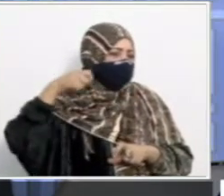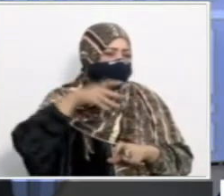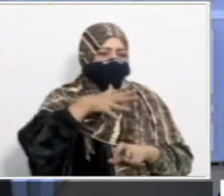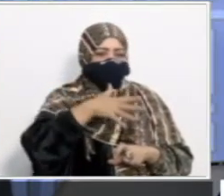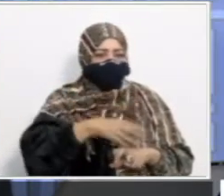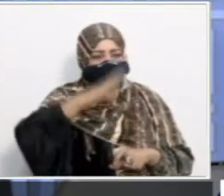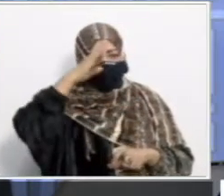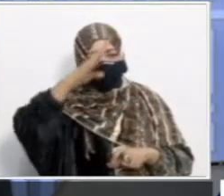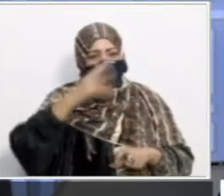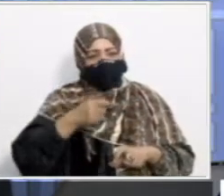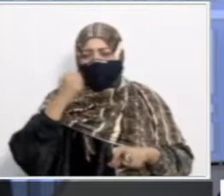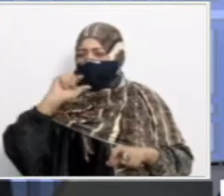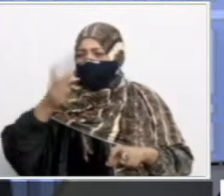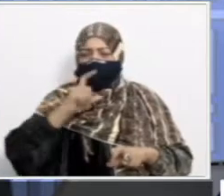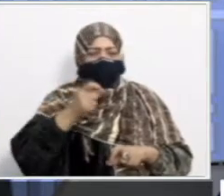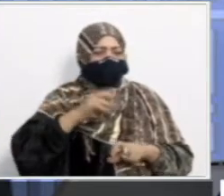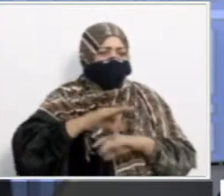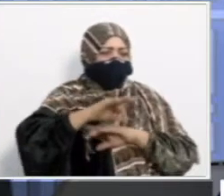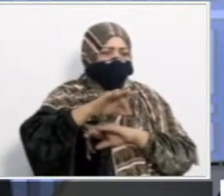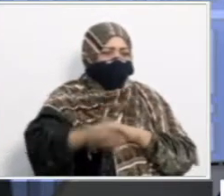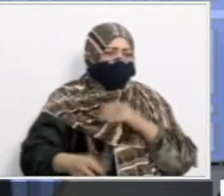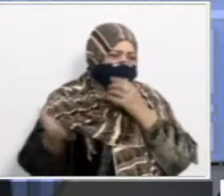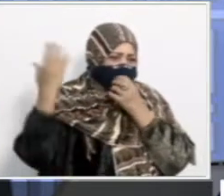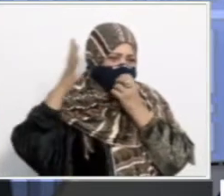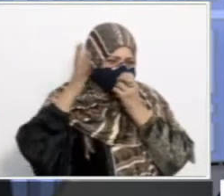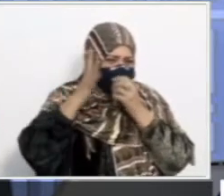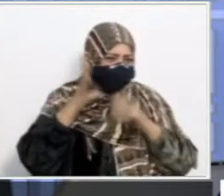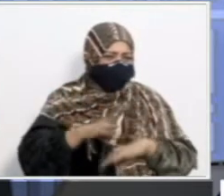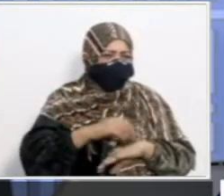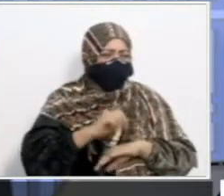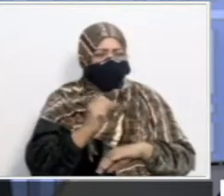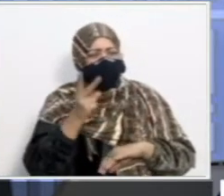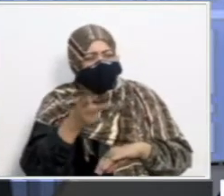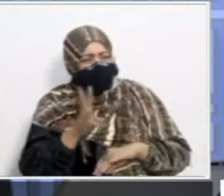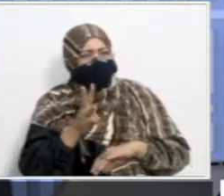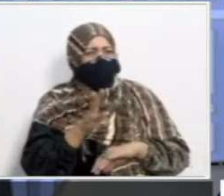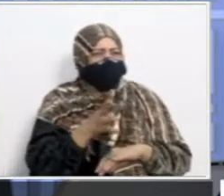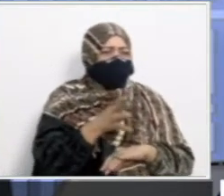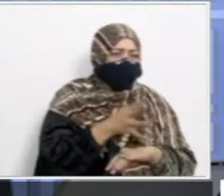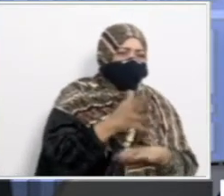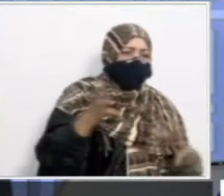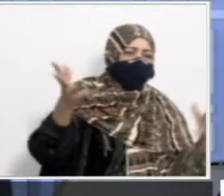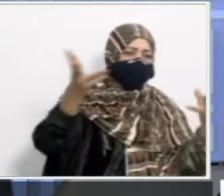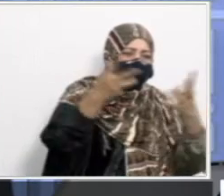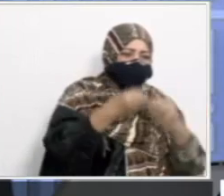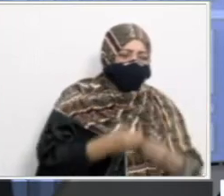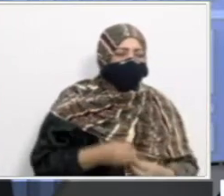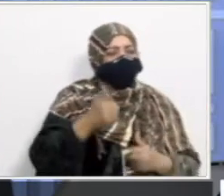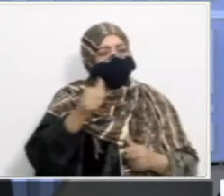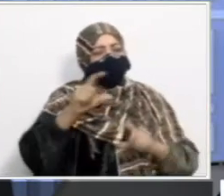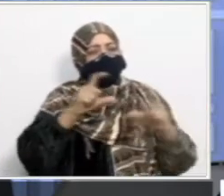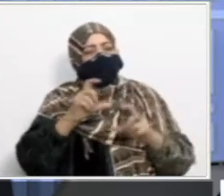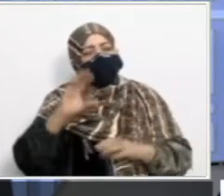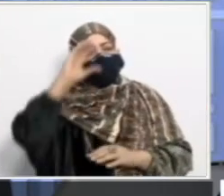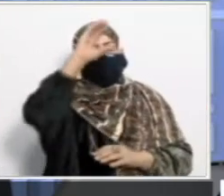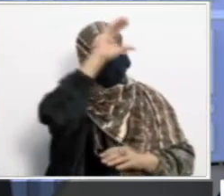كان عليهم يعني كان ليهم ديون من 2013 و14 متراكمة، والهيئات المتتابعة